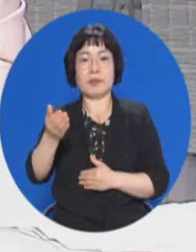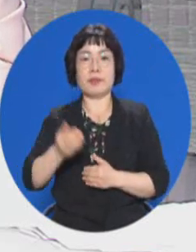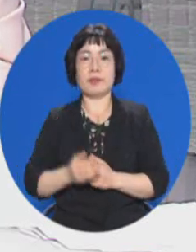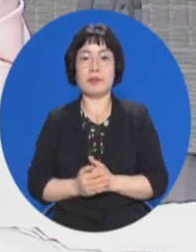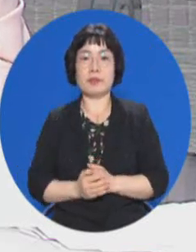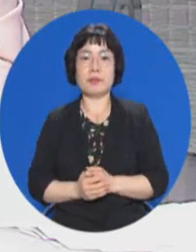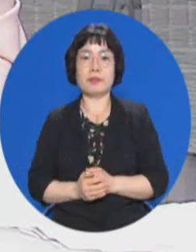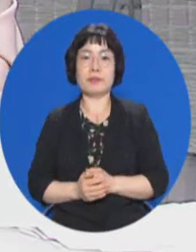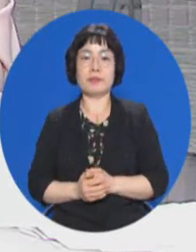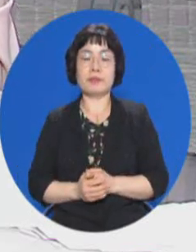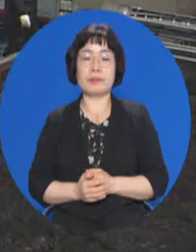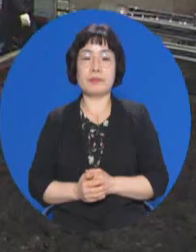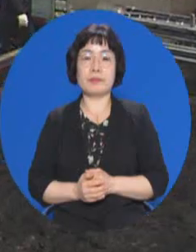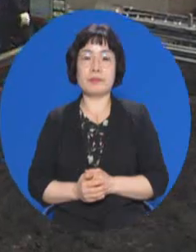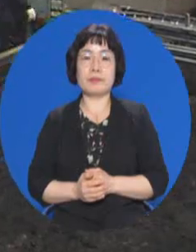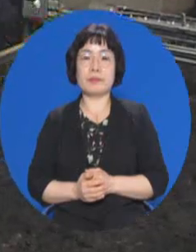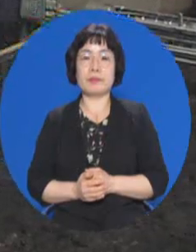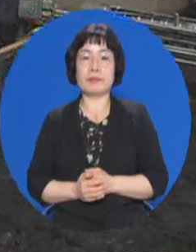취재했습니다.